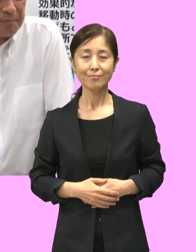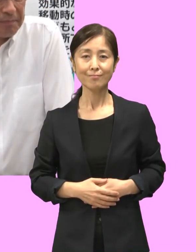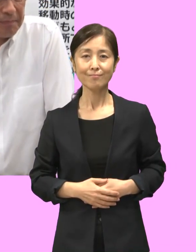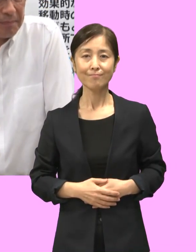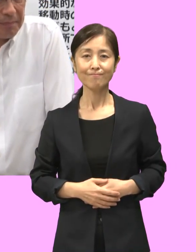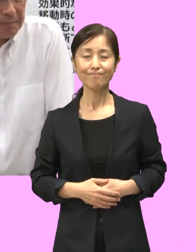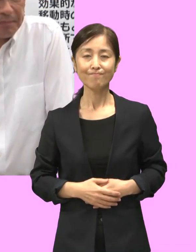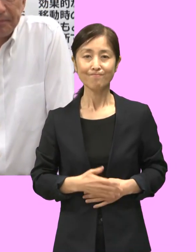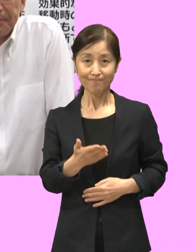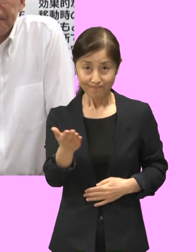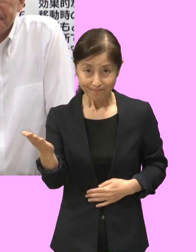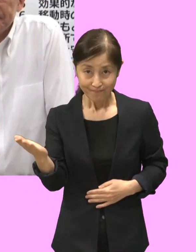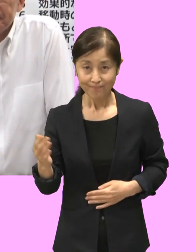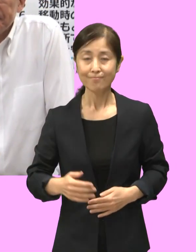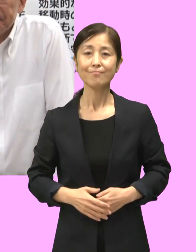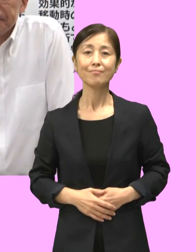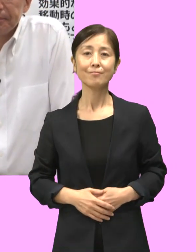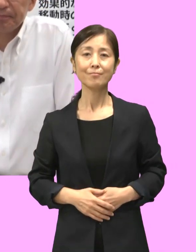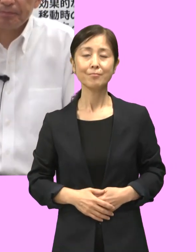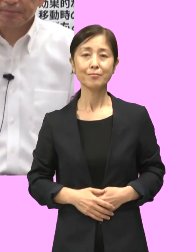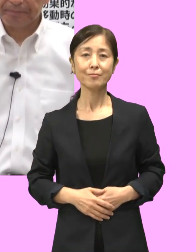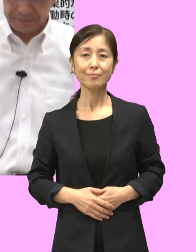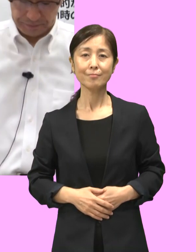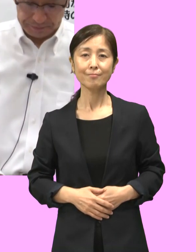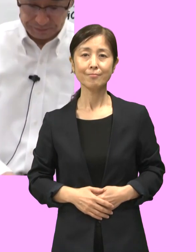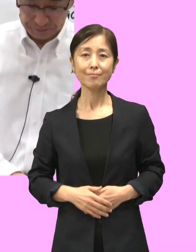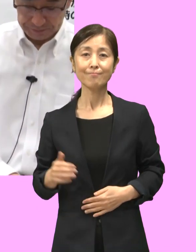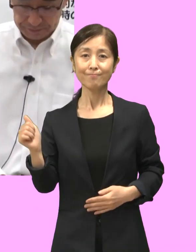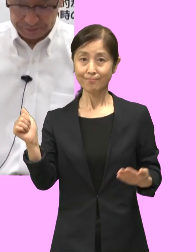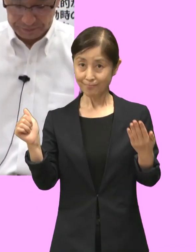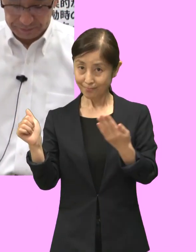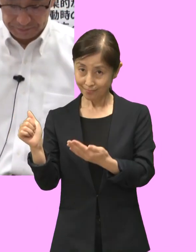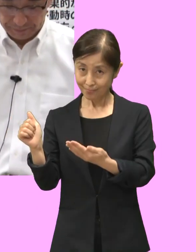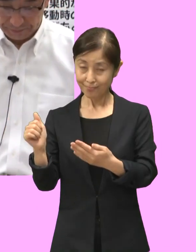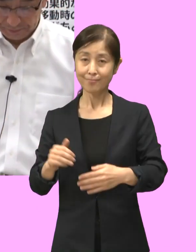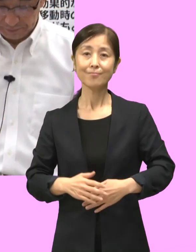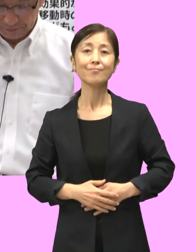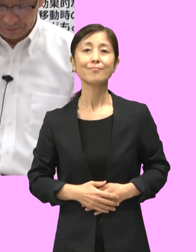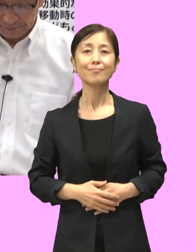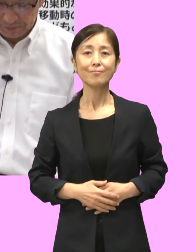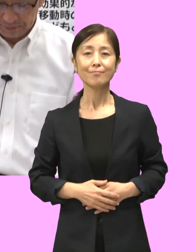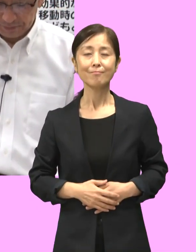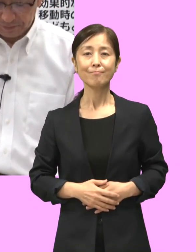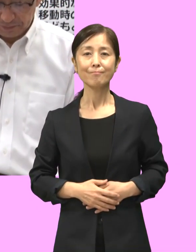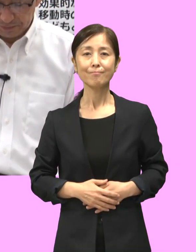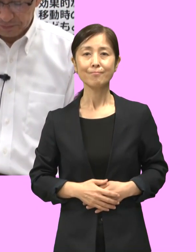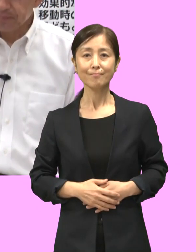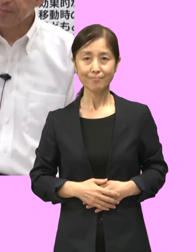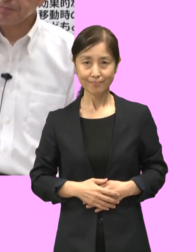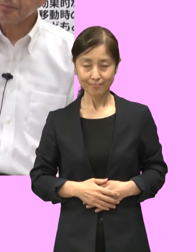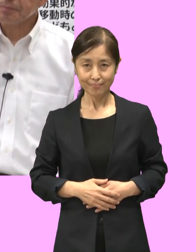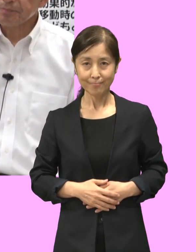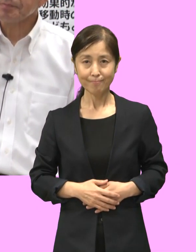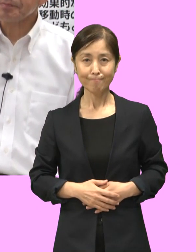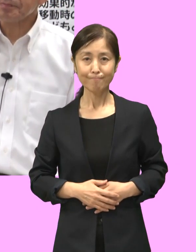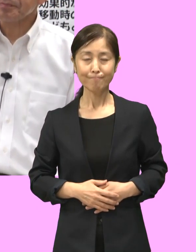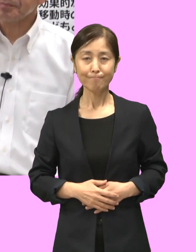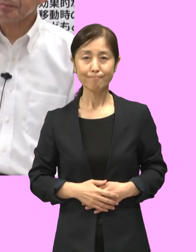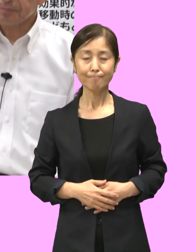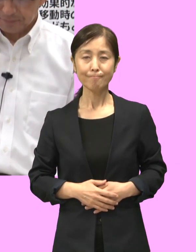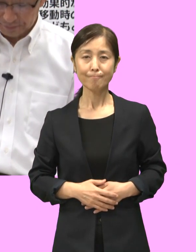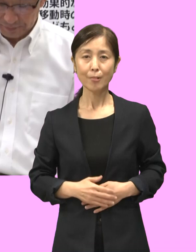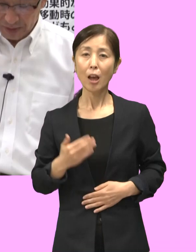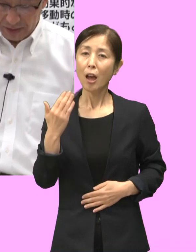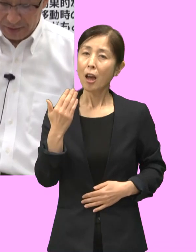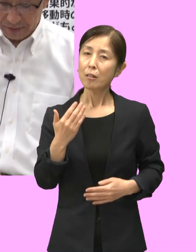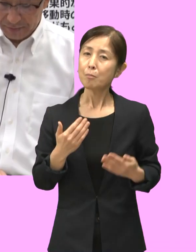します。それではどうぞ。はい、福島テレビさん。 はい、福島テレビの斉藤と申します。何